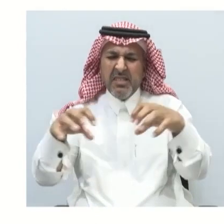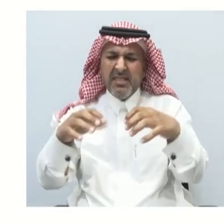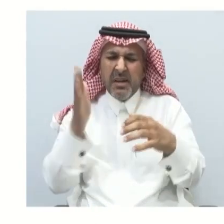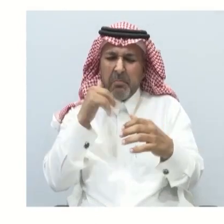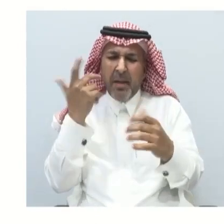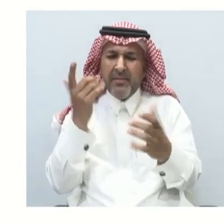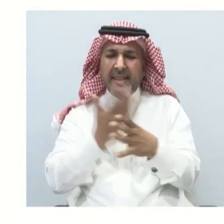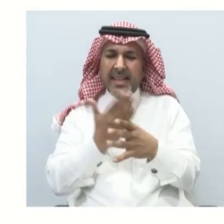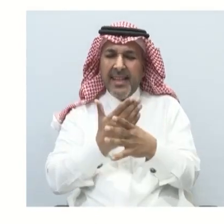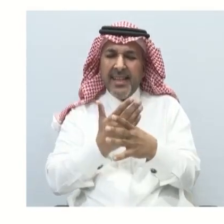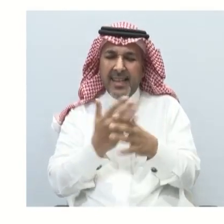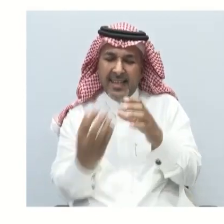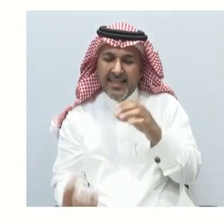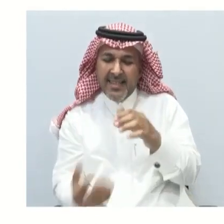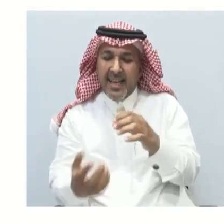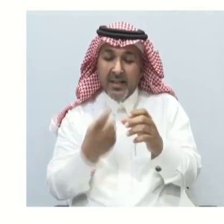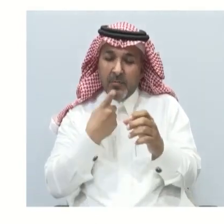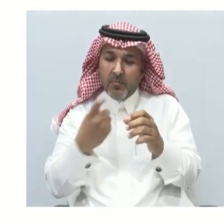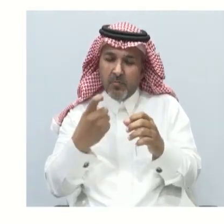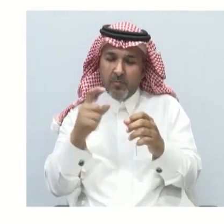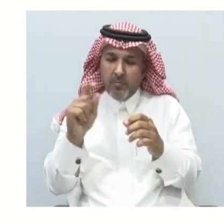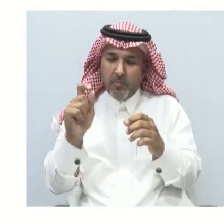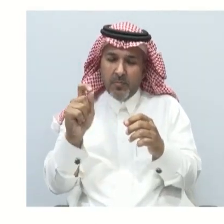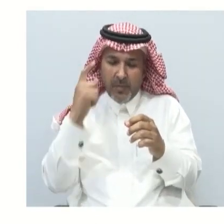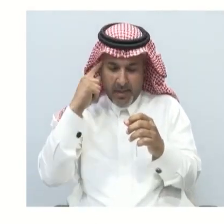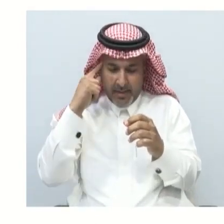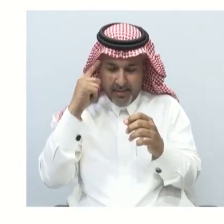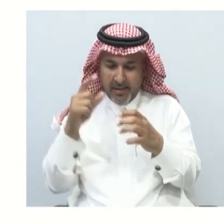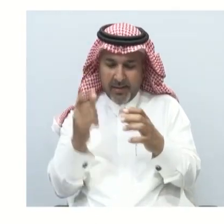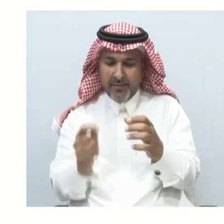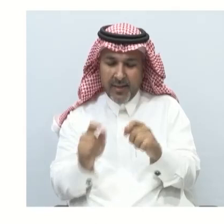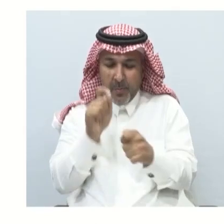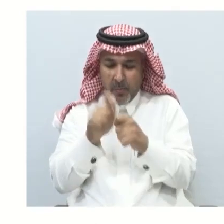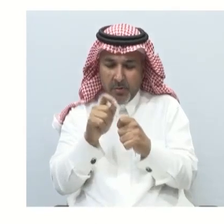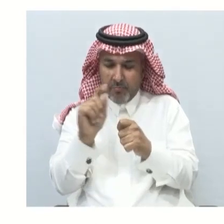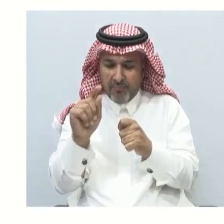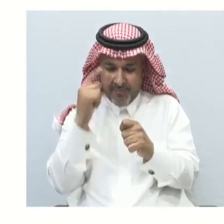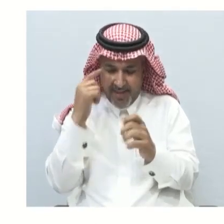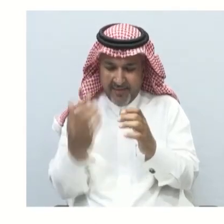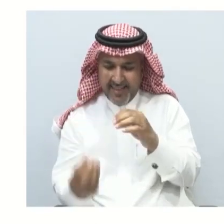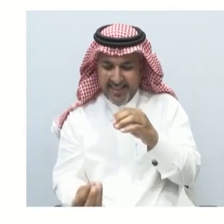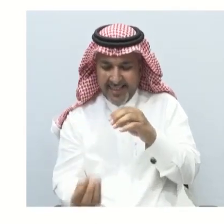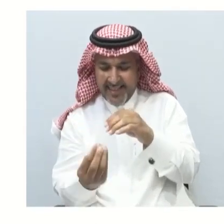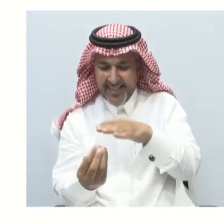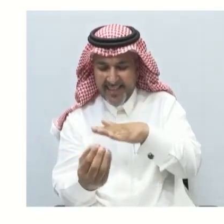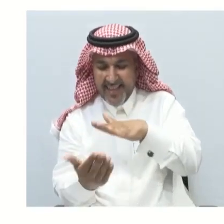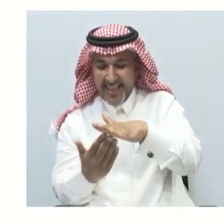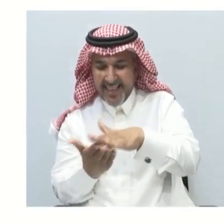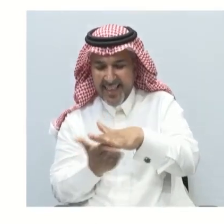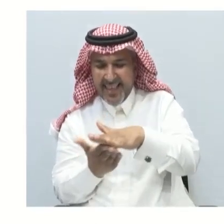صنع اواني المطبخ فبالتالي حيكون المتغير المستقل هو خاصيه العزل